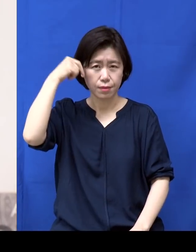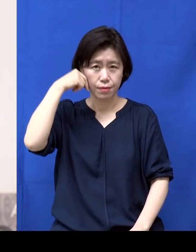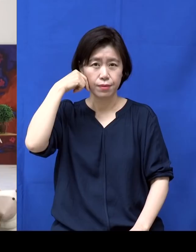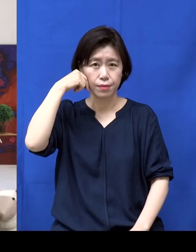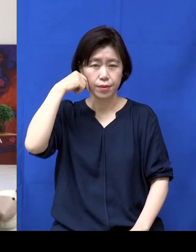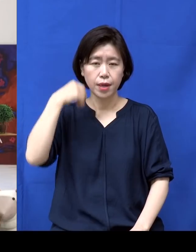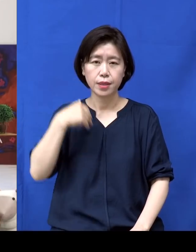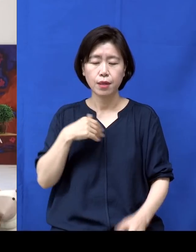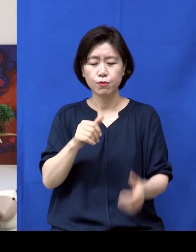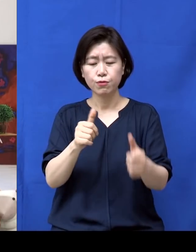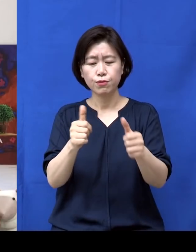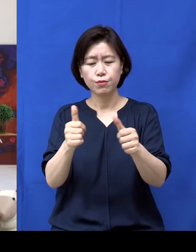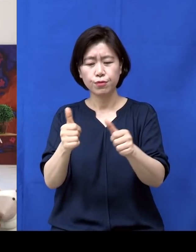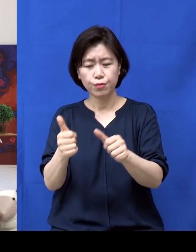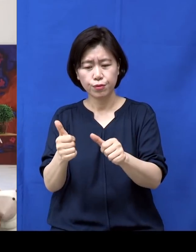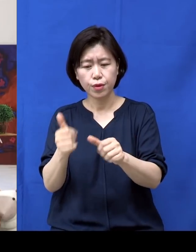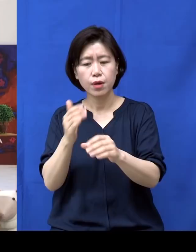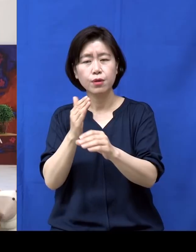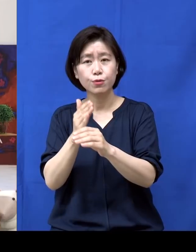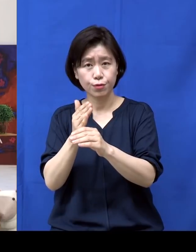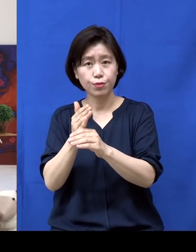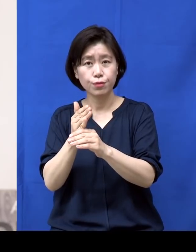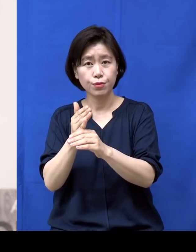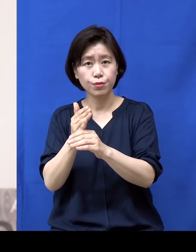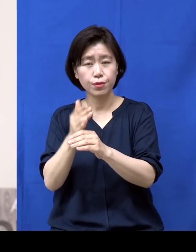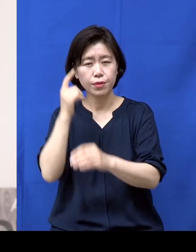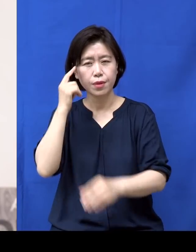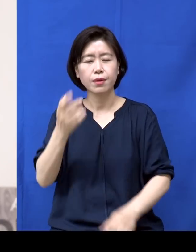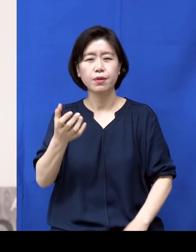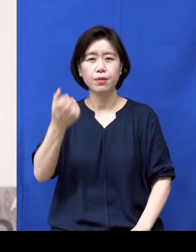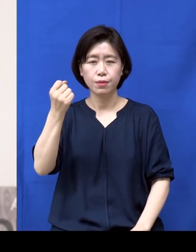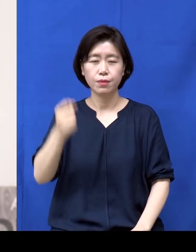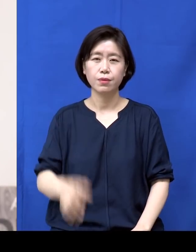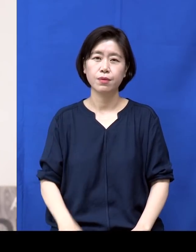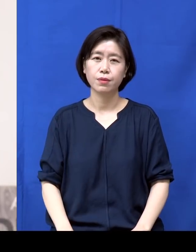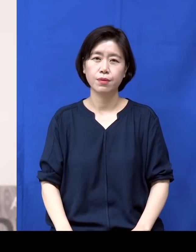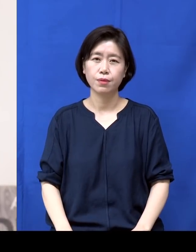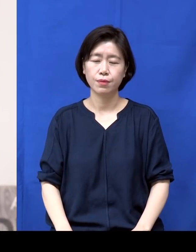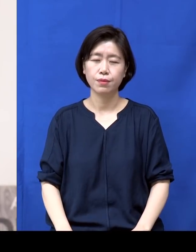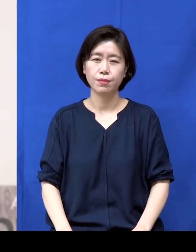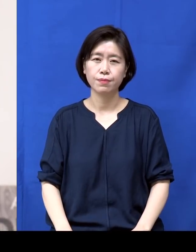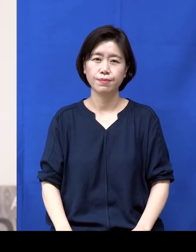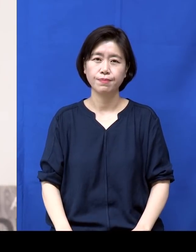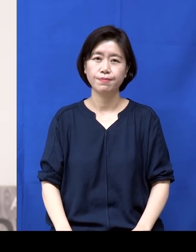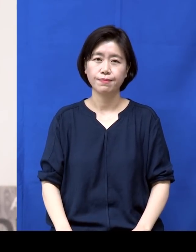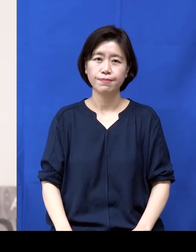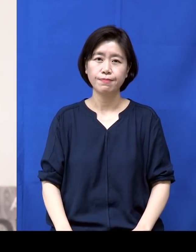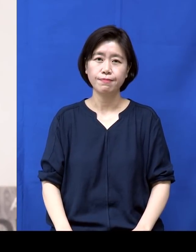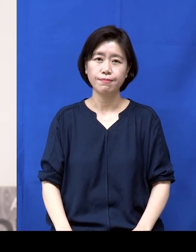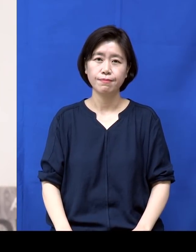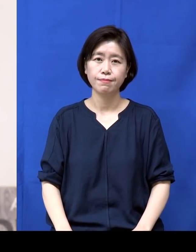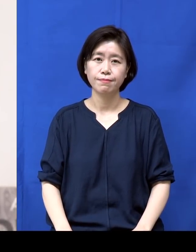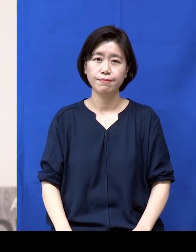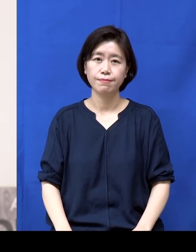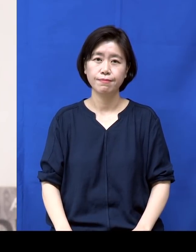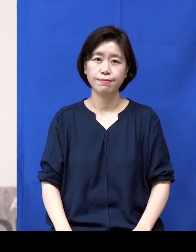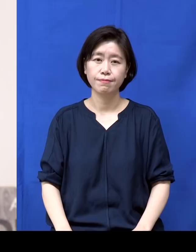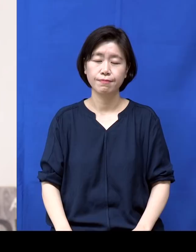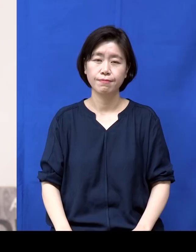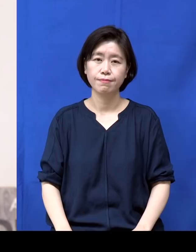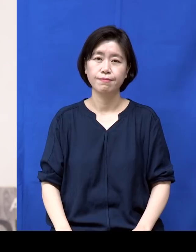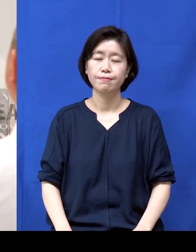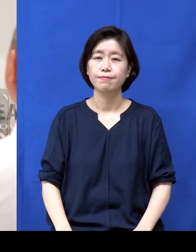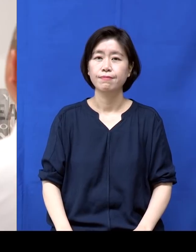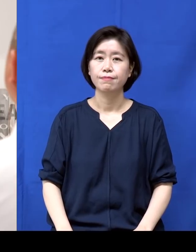있구나 네. 라는 생각까지도 하면서 죽어가는 삶을 사는 게 저한테는